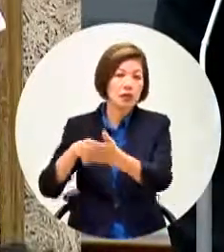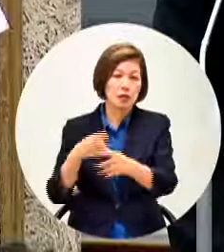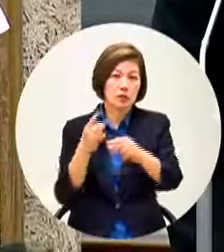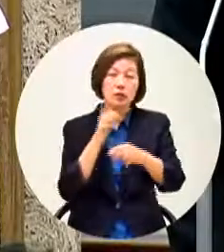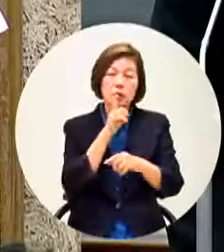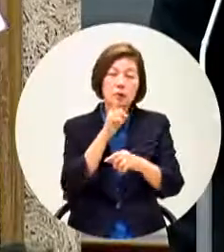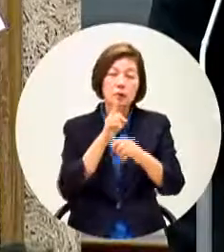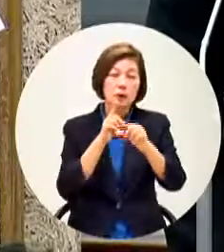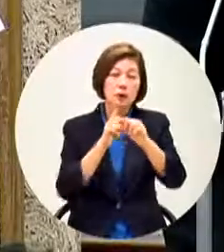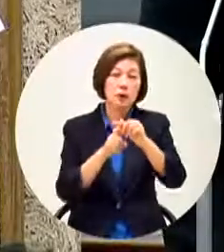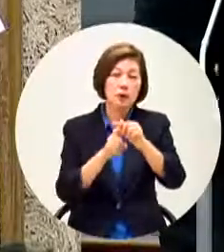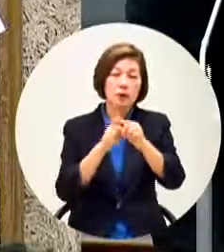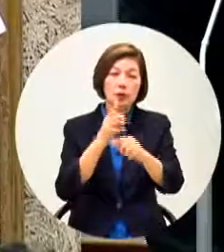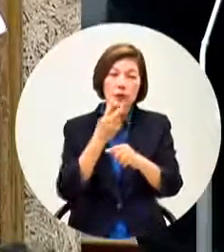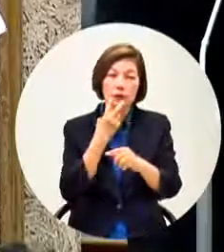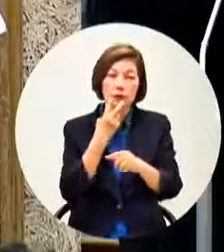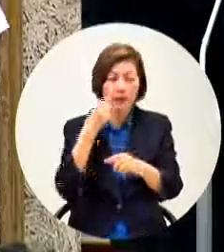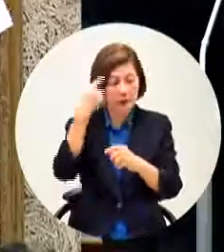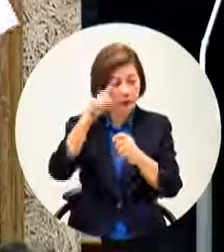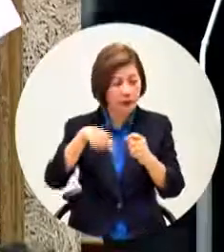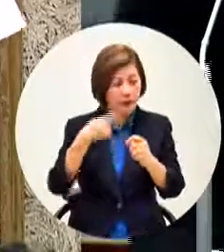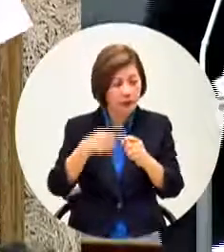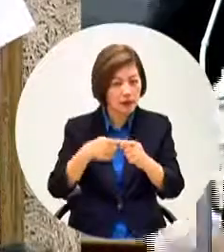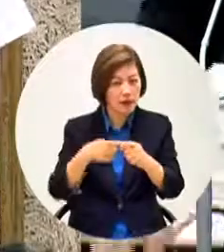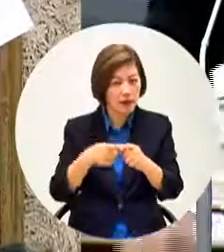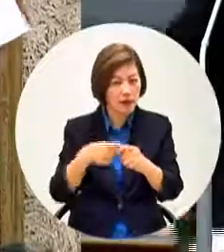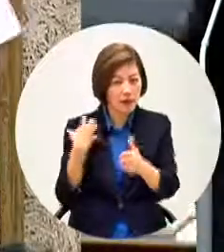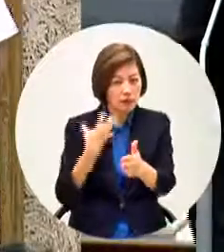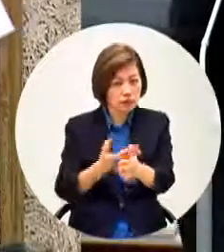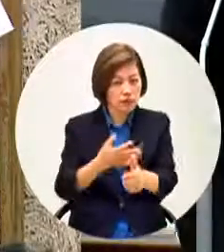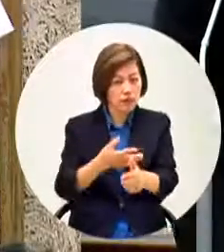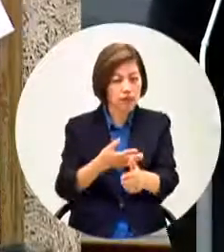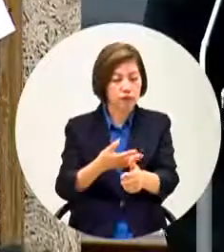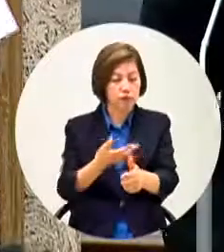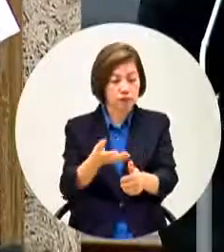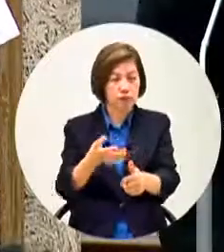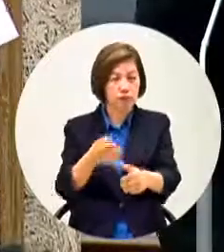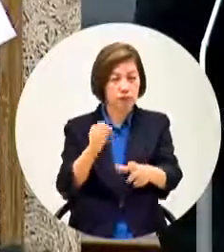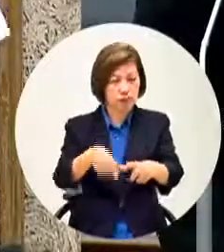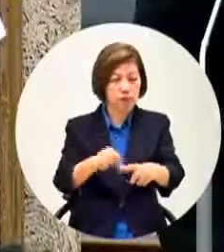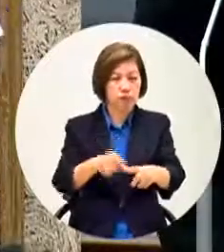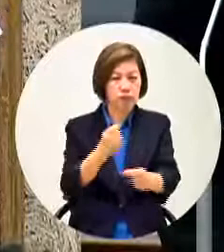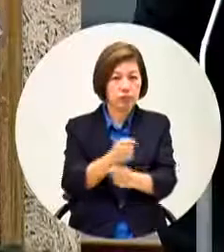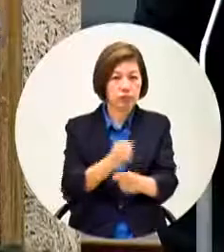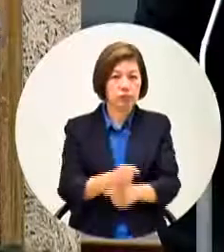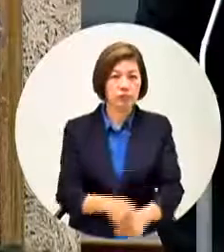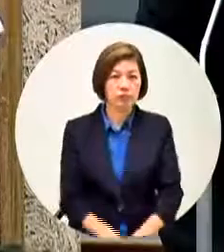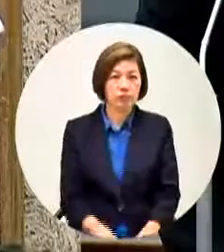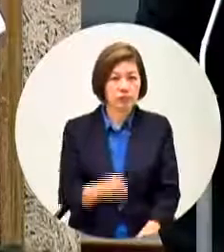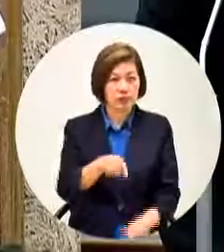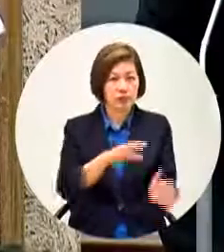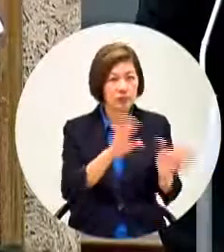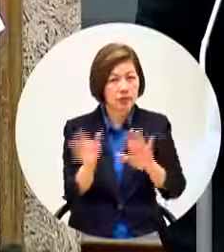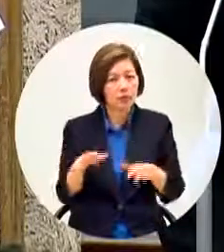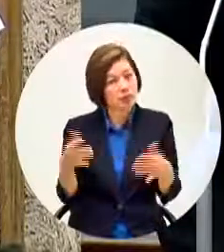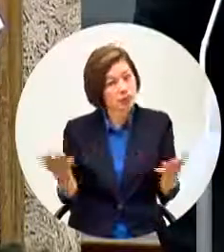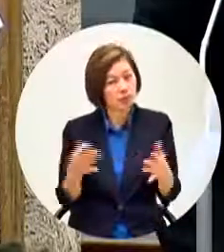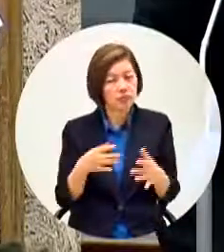啦。 啊，明年发包， 差不多要做、啊、做差不多，那照迄个规模，应该是要做差不多两